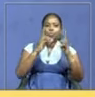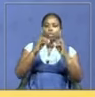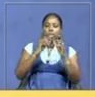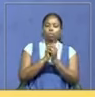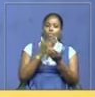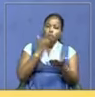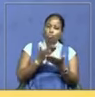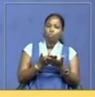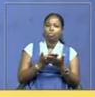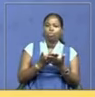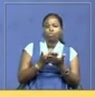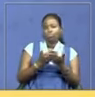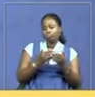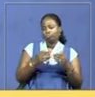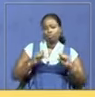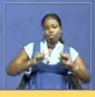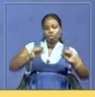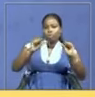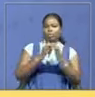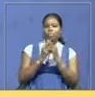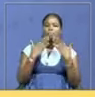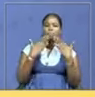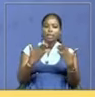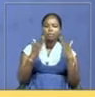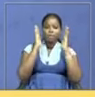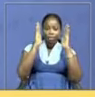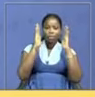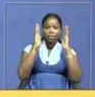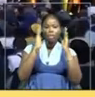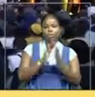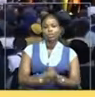nos travaux je vous remercie de votre aimable